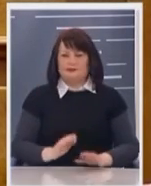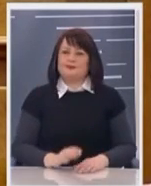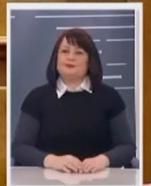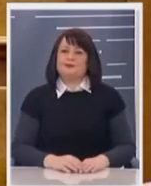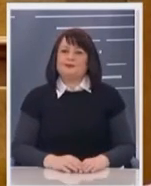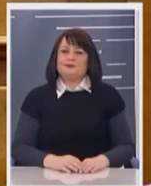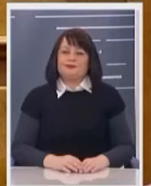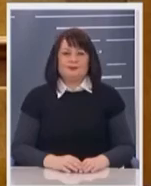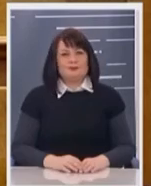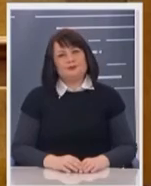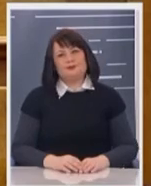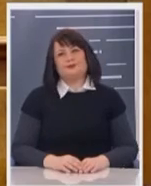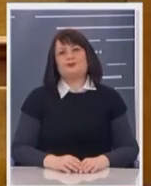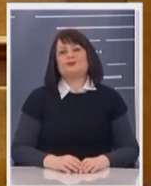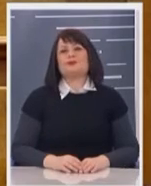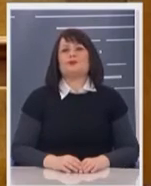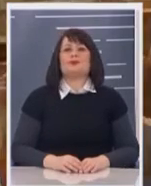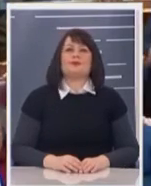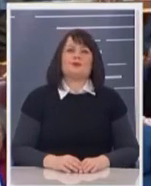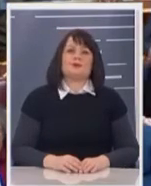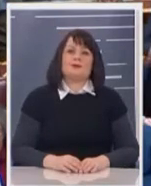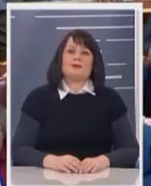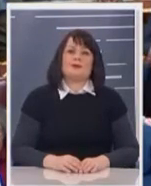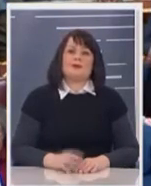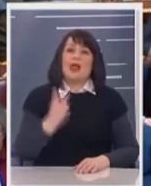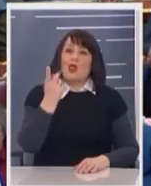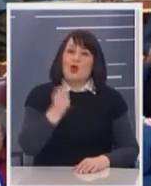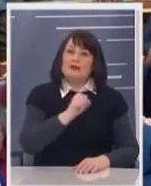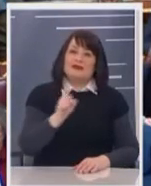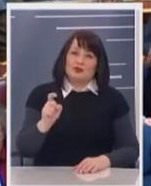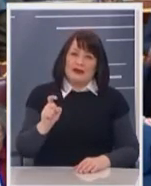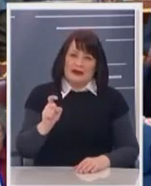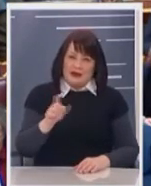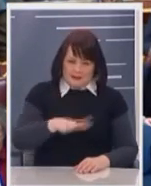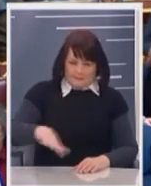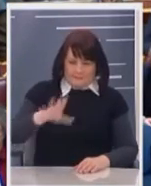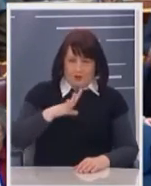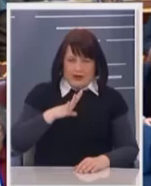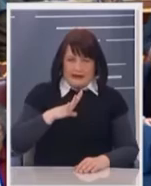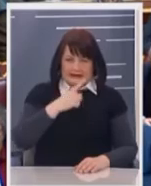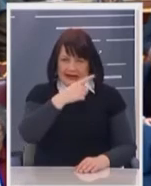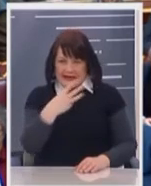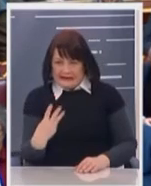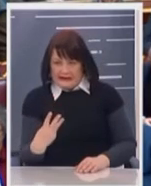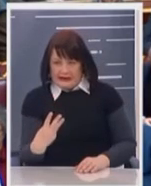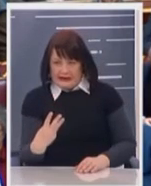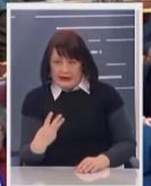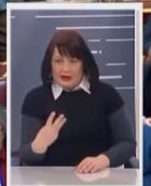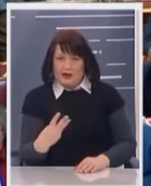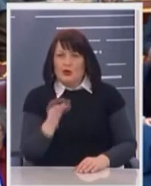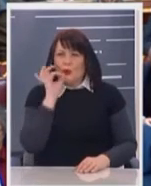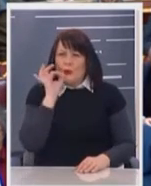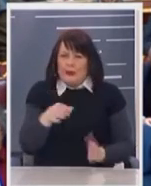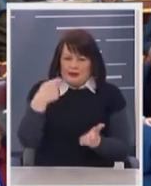Από αυτούς τους πολίτες, στα 2,5 εκατομμύρια, περίπου το 1/3 έχει επίσης μηδενική συμμετοχή στα φάρμακα